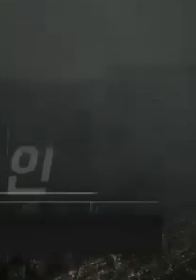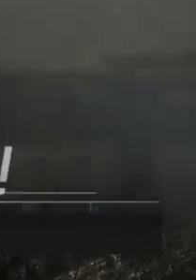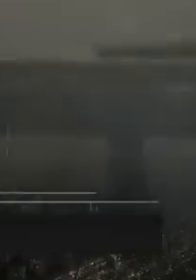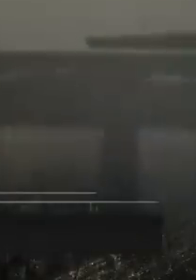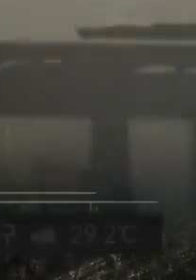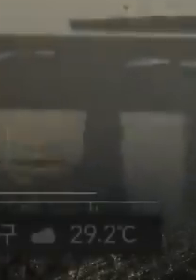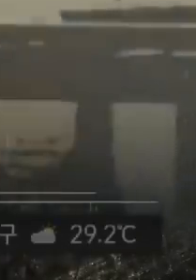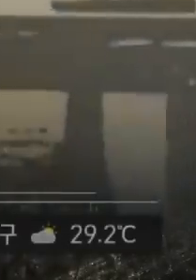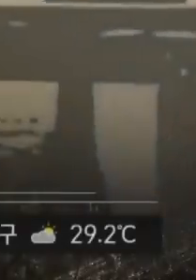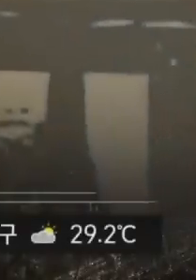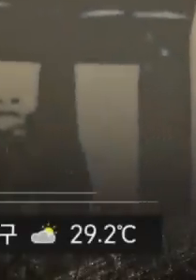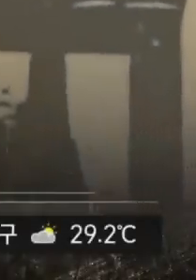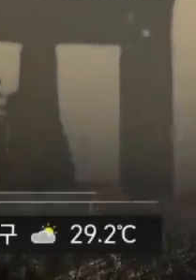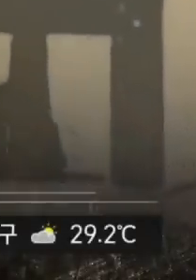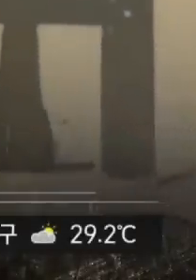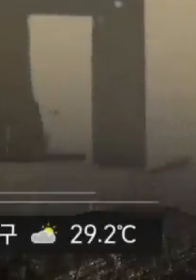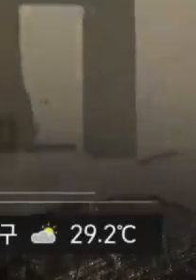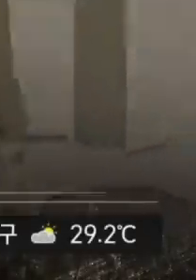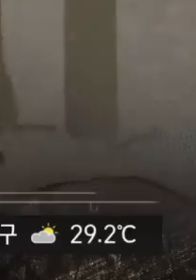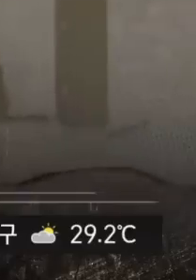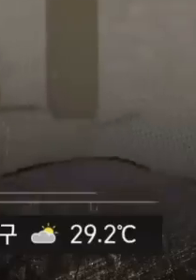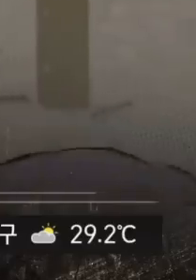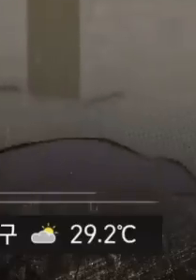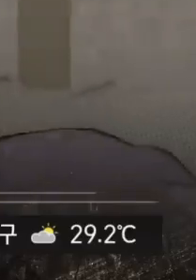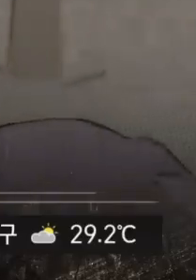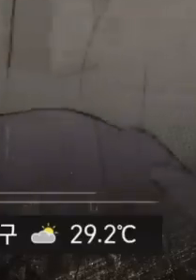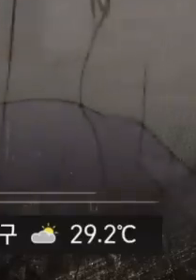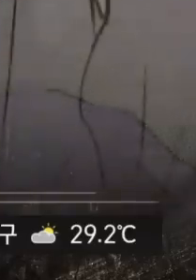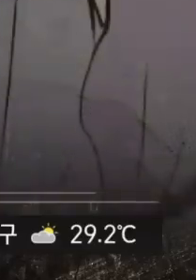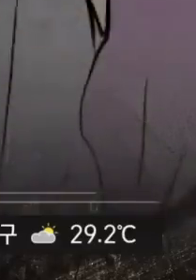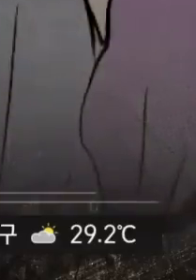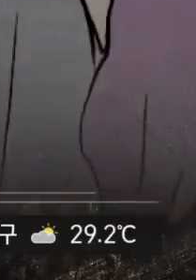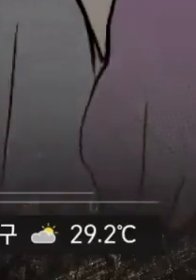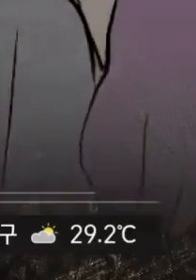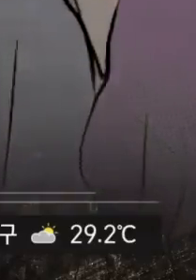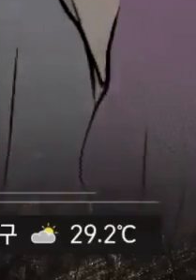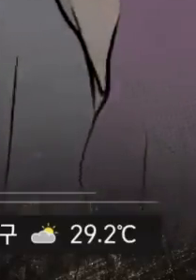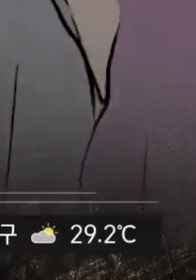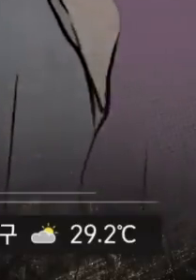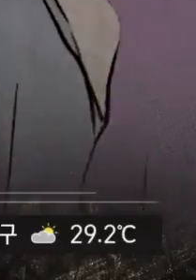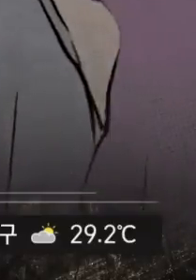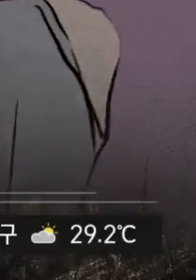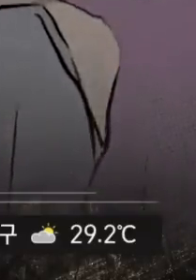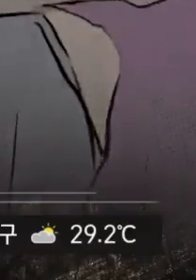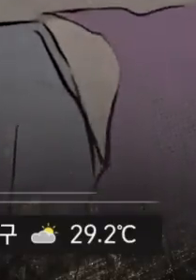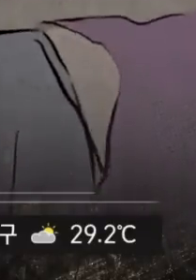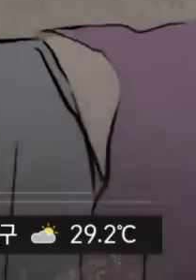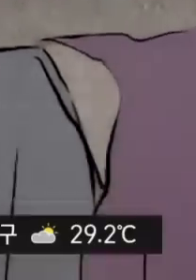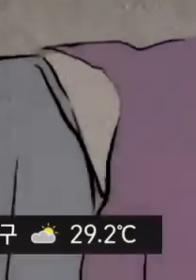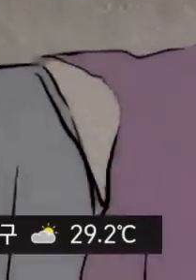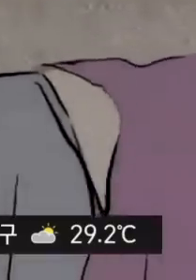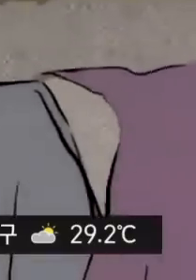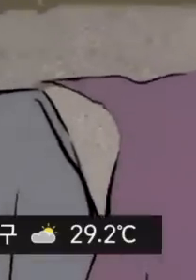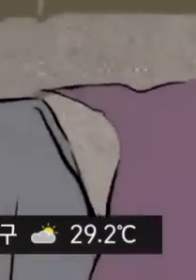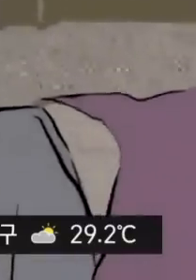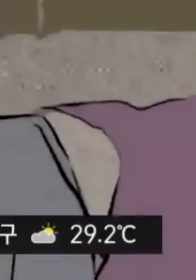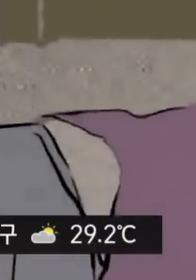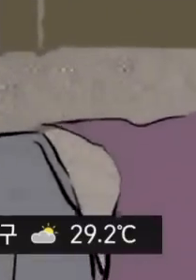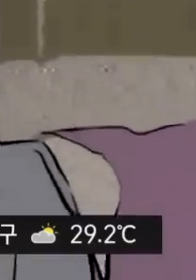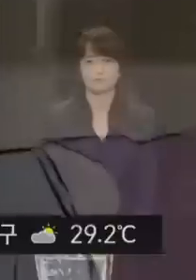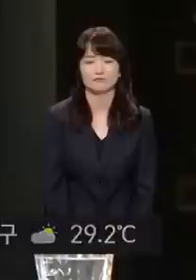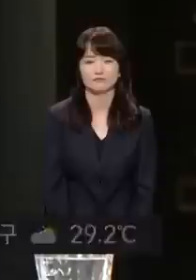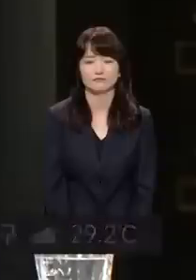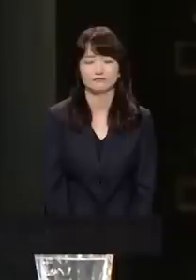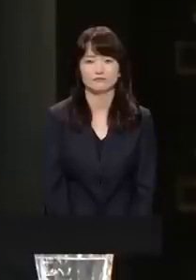수면제를 탄 음료를 여성에게 먹인 뒤 범행을 저질렀습니다 사건의 전말을 파헤쳐 봅니다